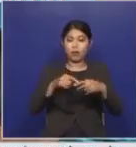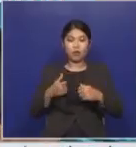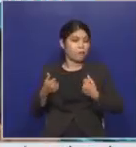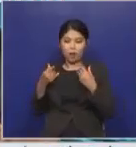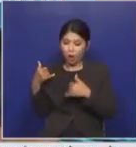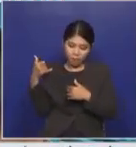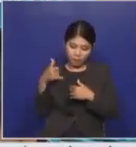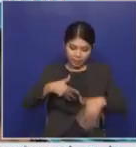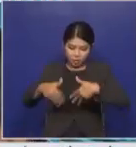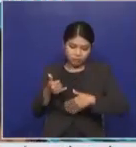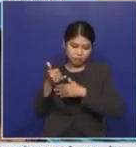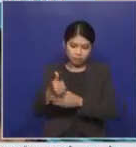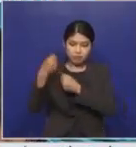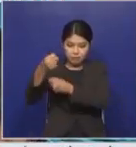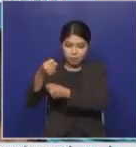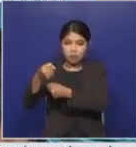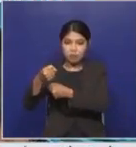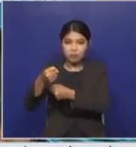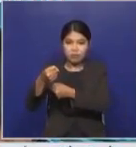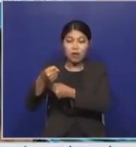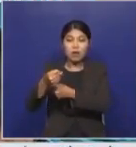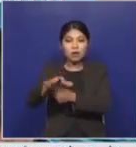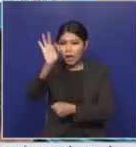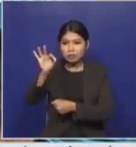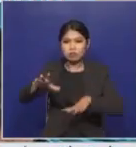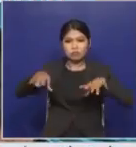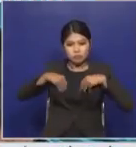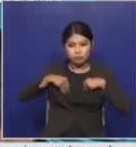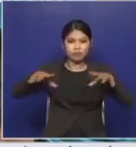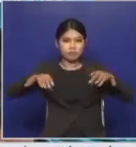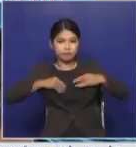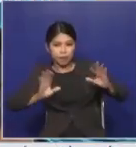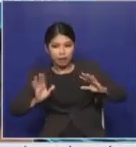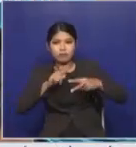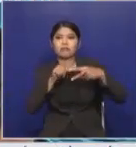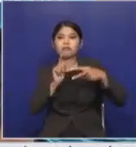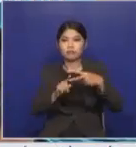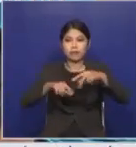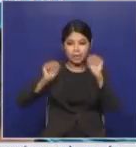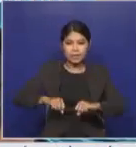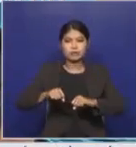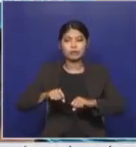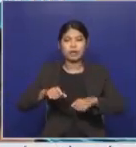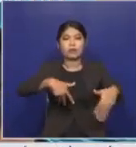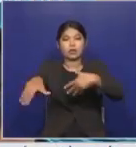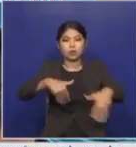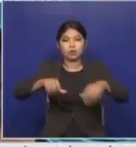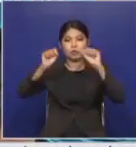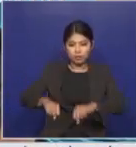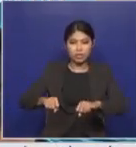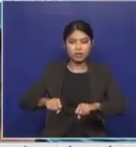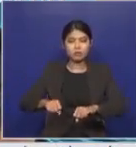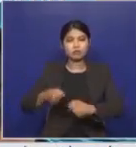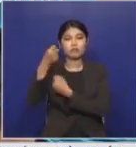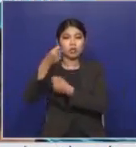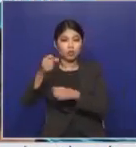เลยกับการจัดชุมนุมที่เกิดขึ้นในสาหการปัจจุบันซึ่งเป็นปัญหากระทบต่อเศรษฐกิจและความสงบ